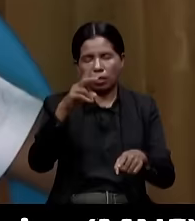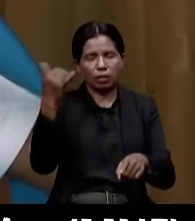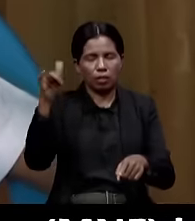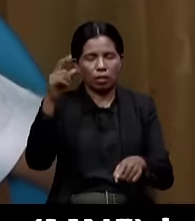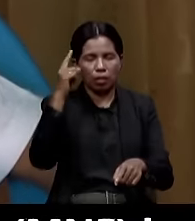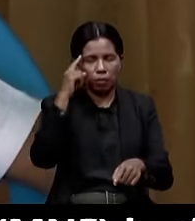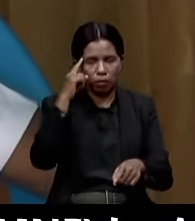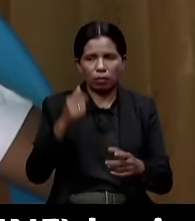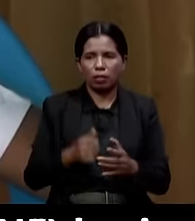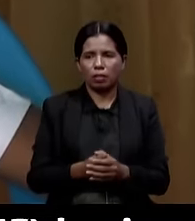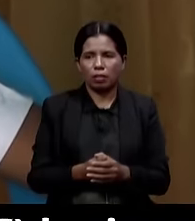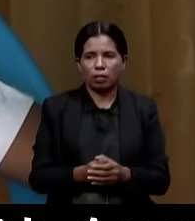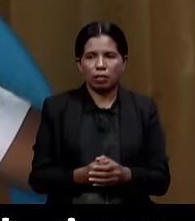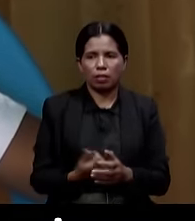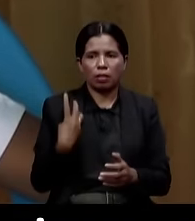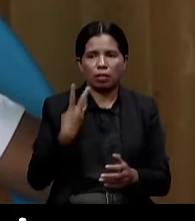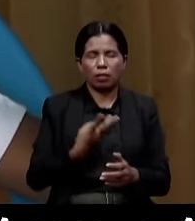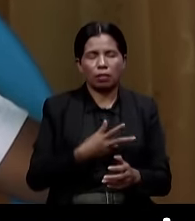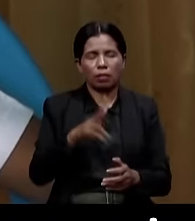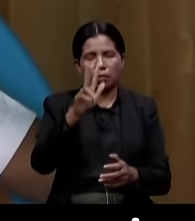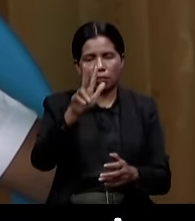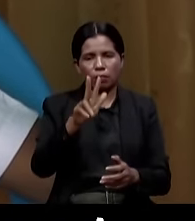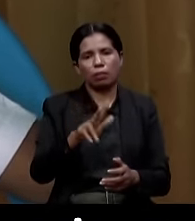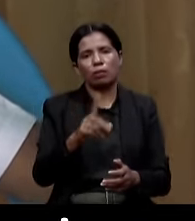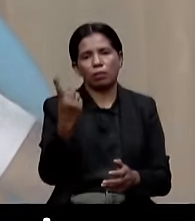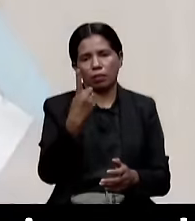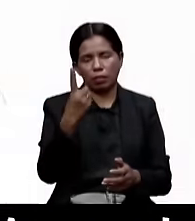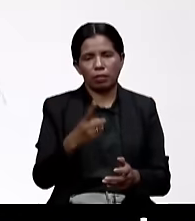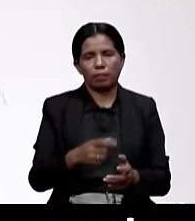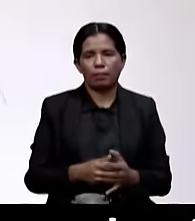sem la semata ne amesak de